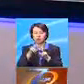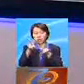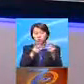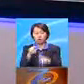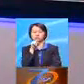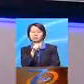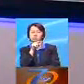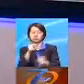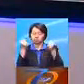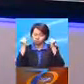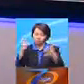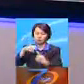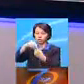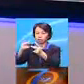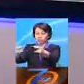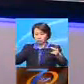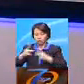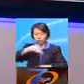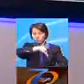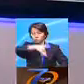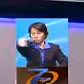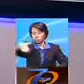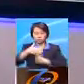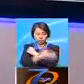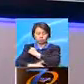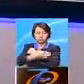Van berkenaan terutama di kawasan sempadan